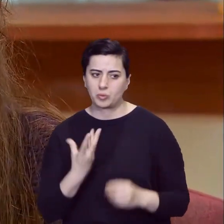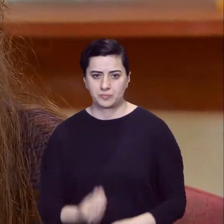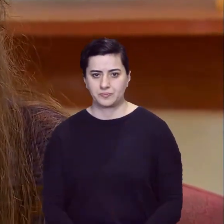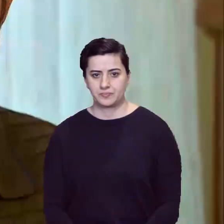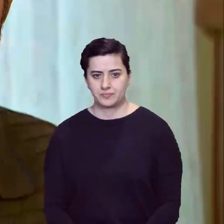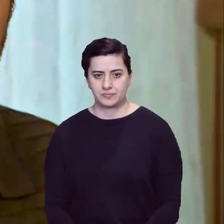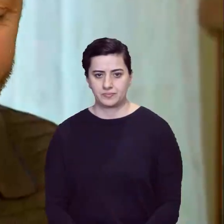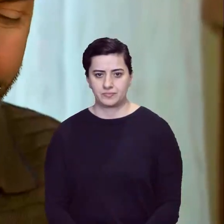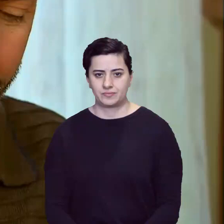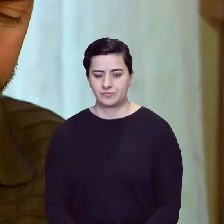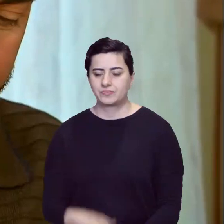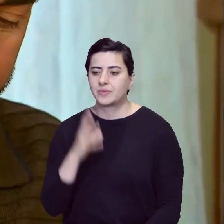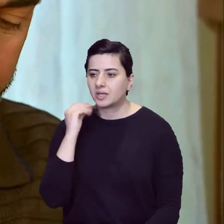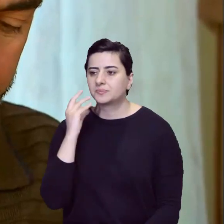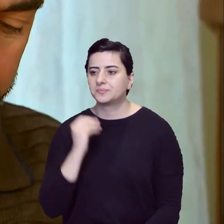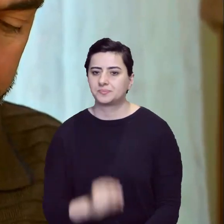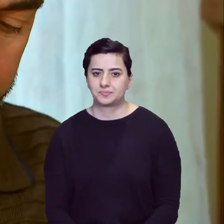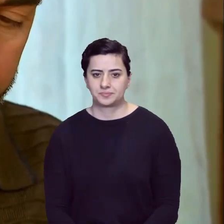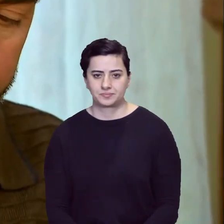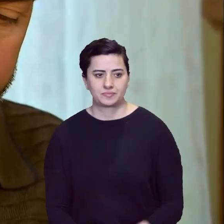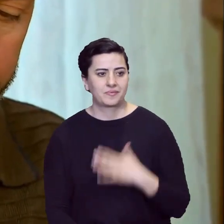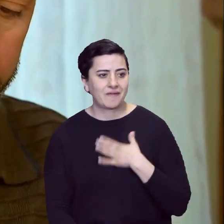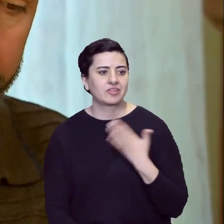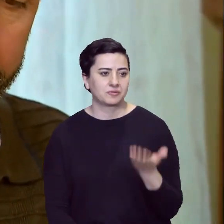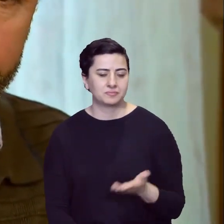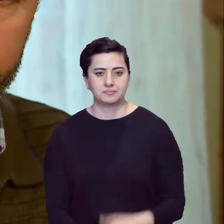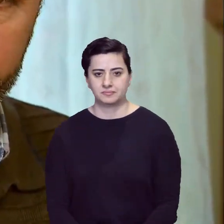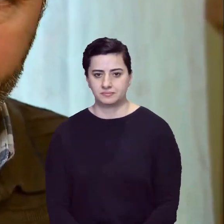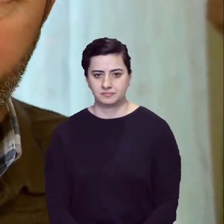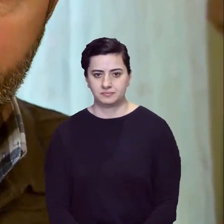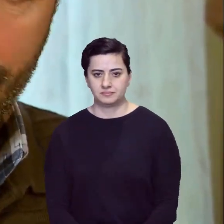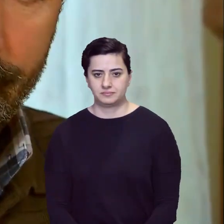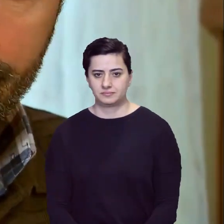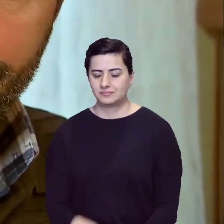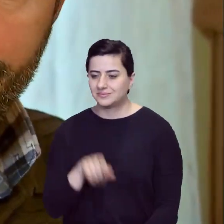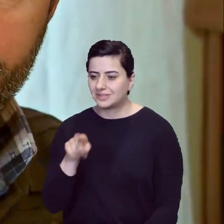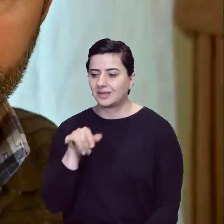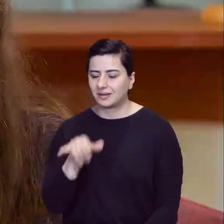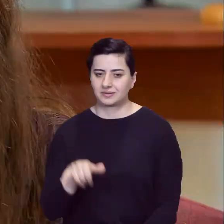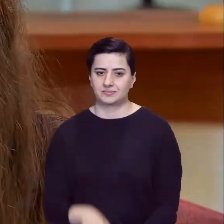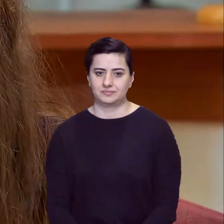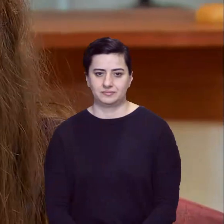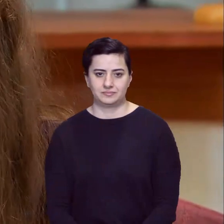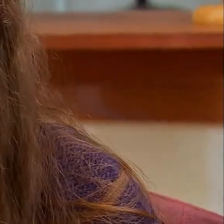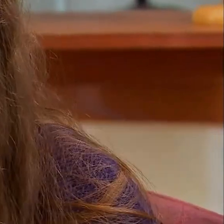herhalde. Anladım kızım. Afiyet olsun. Sana da.